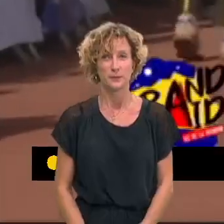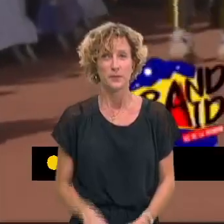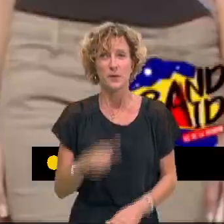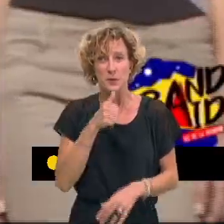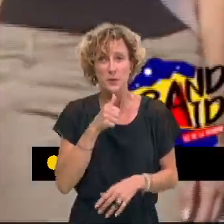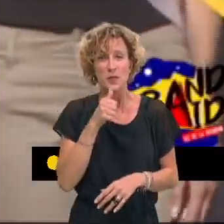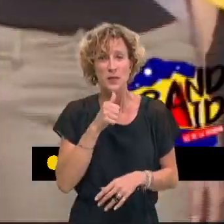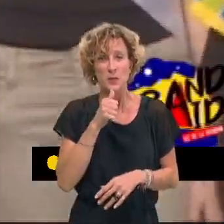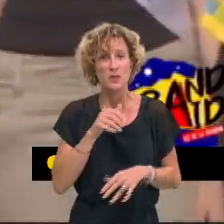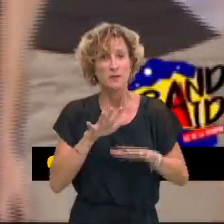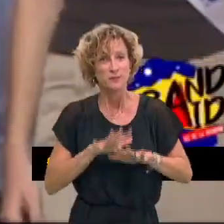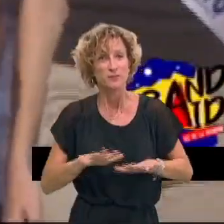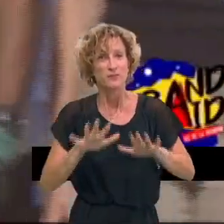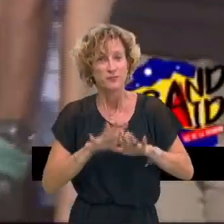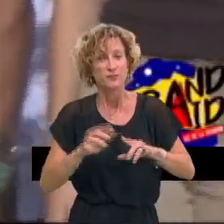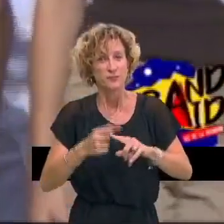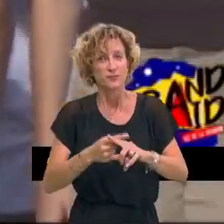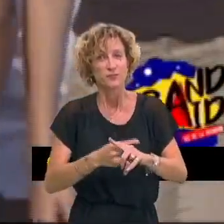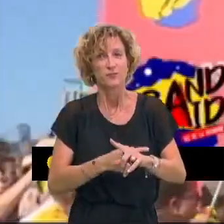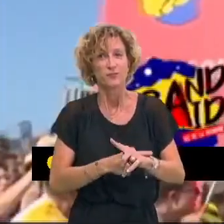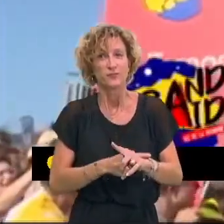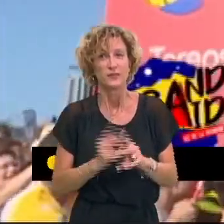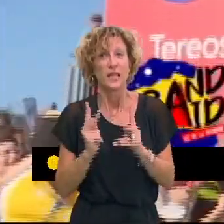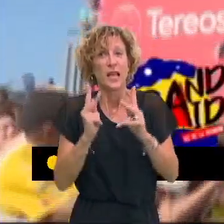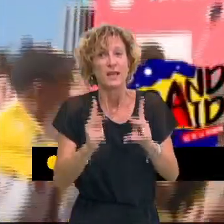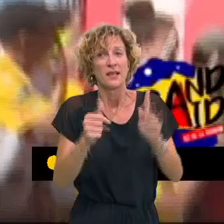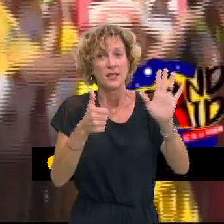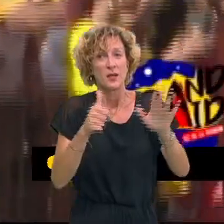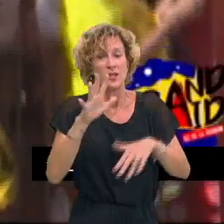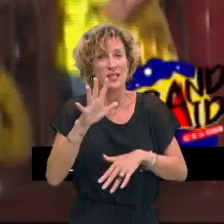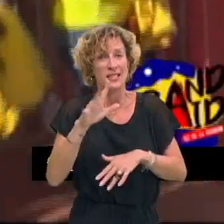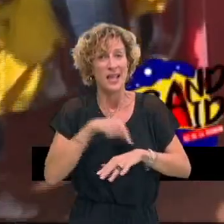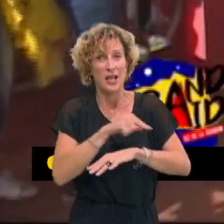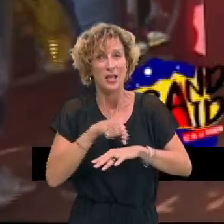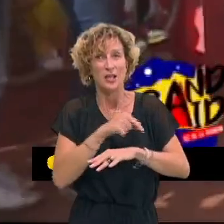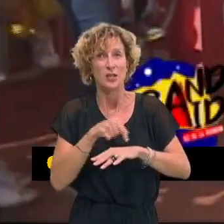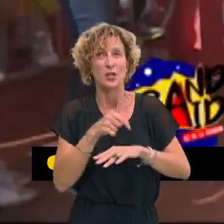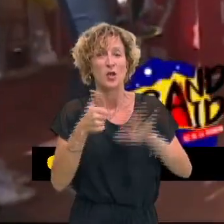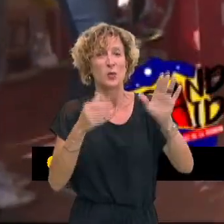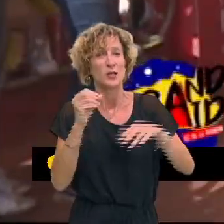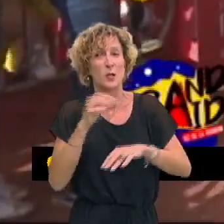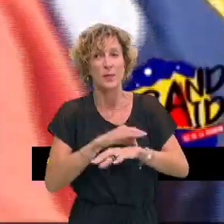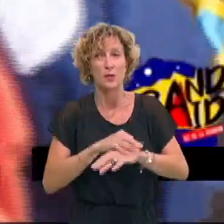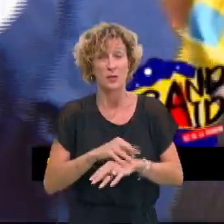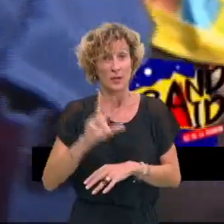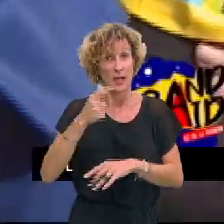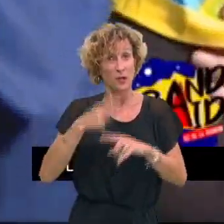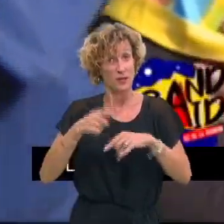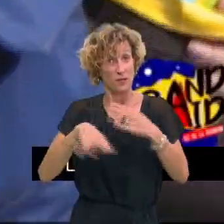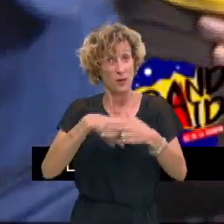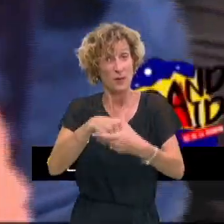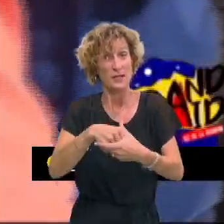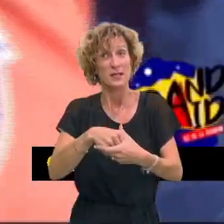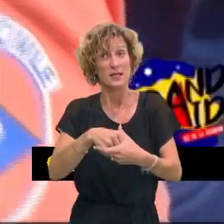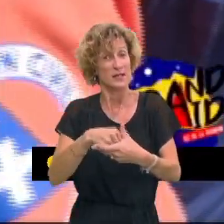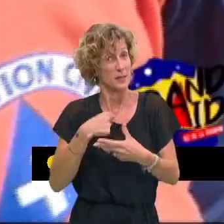Tipa, Zotla arrivé sur le fil en 65 heures et 58 minutes. Ça fait la 3e fois que